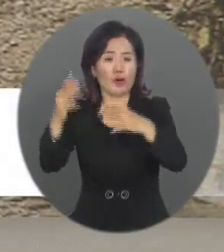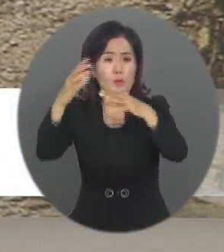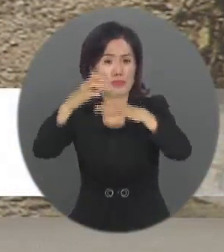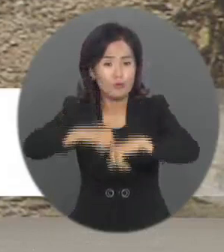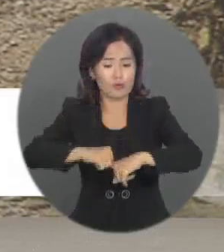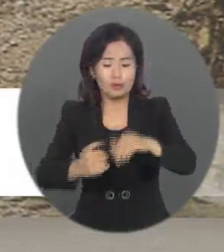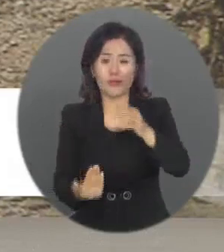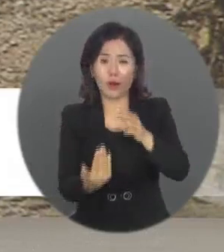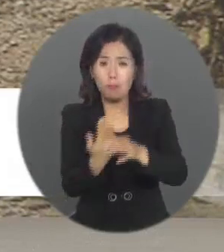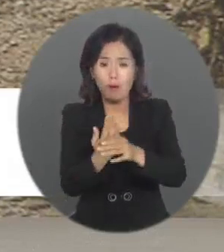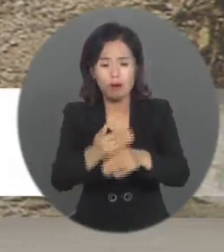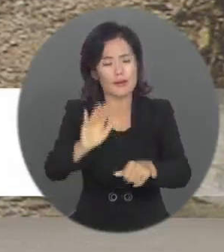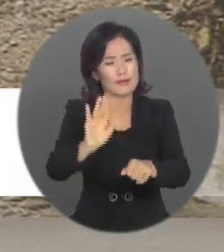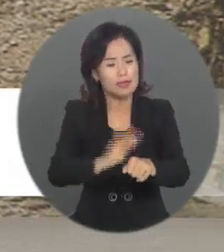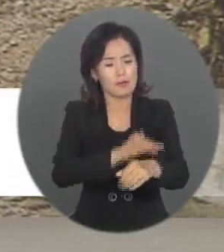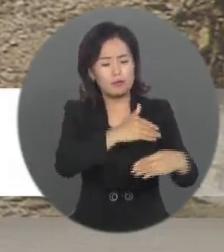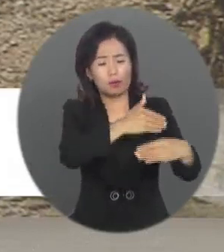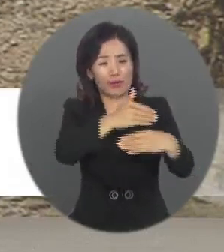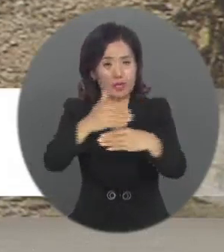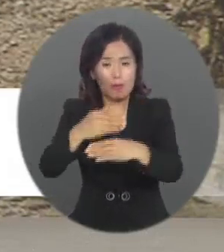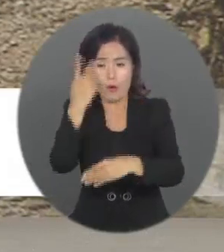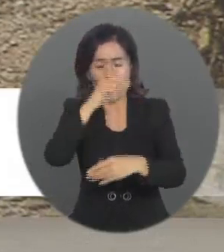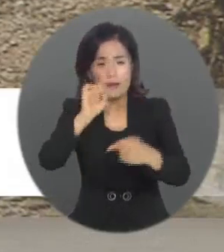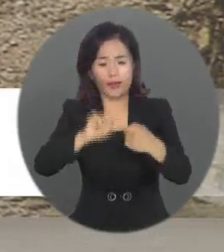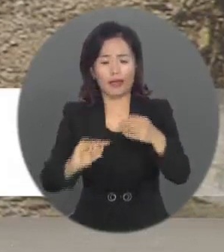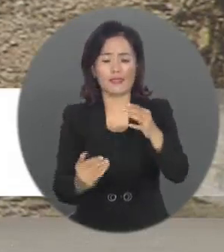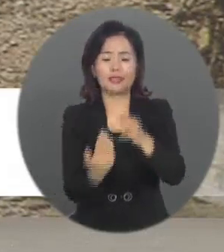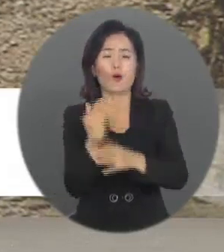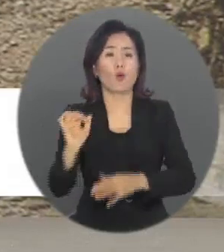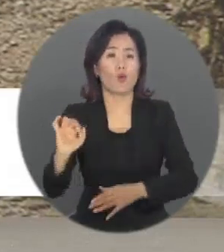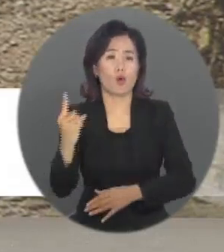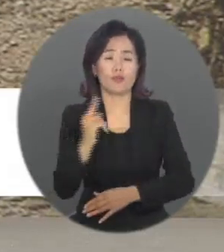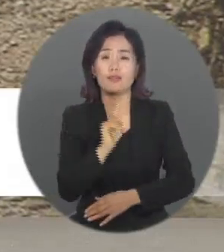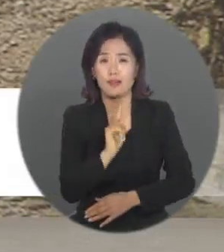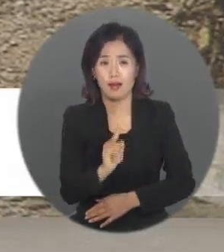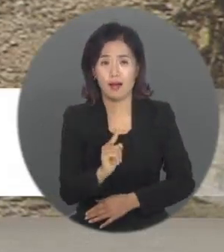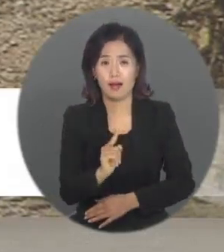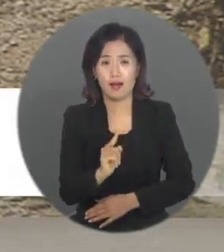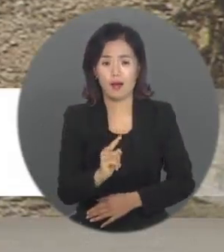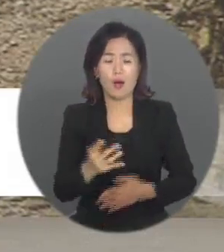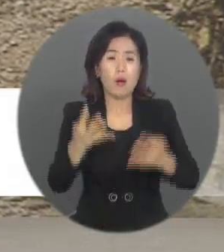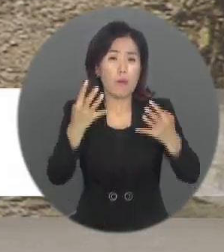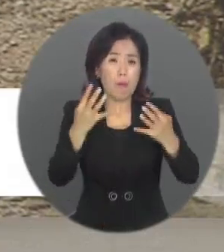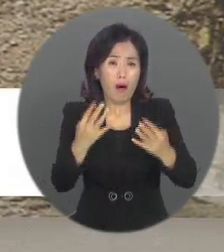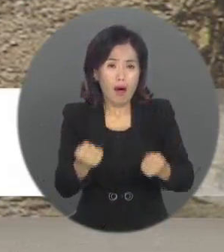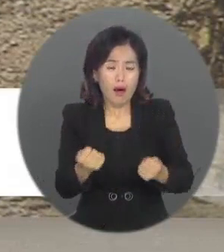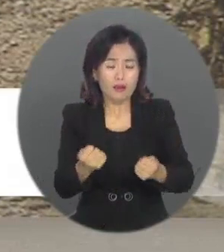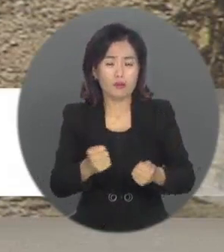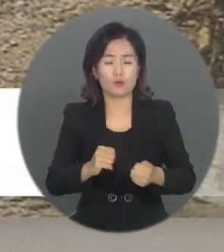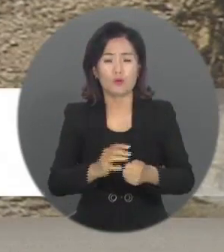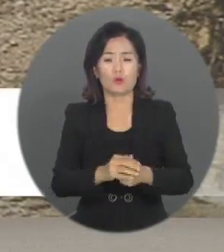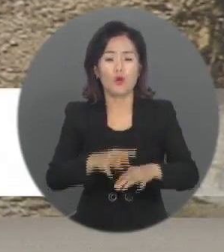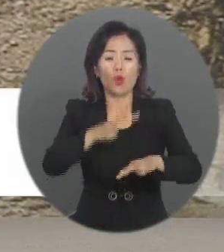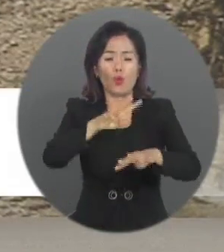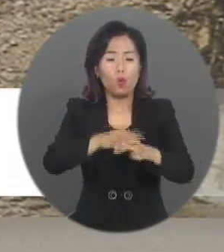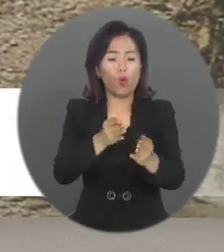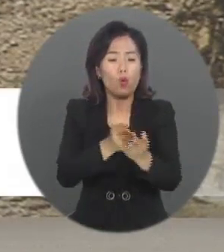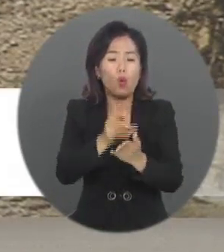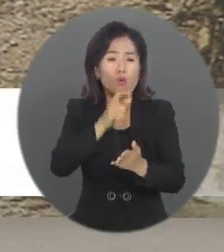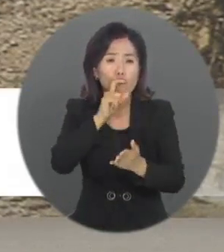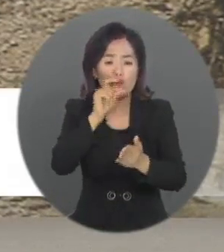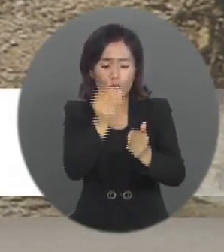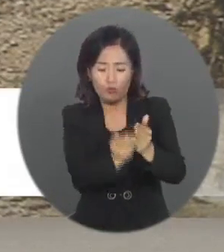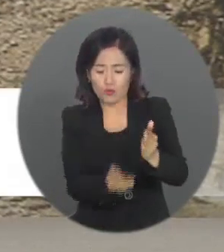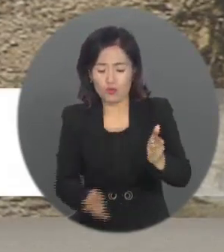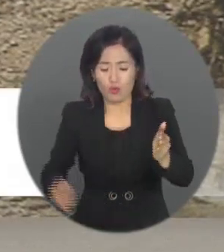사고가 나면서 허술한 제방 관리가 사고 원인으로 지목됐는데요. 수천 톤에서 수억 톤에 이르는 농업 용수를 담고